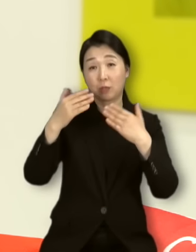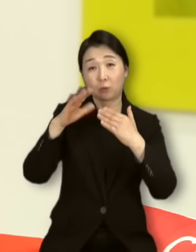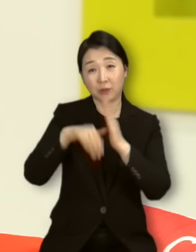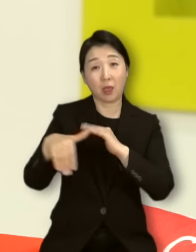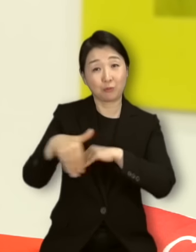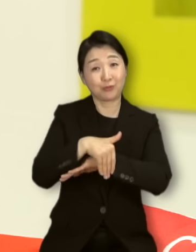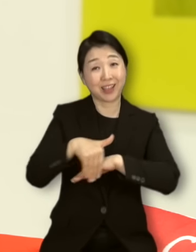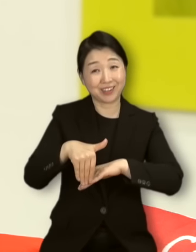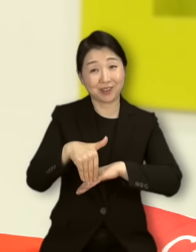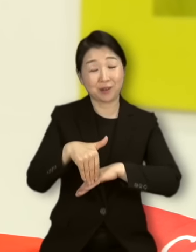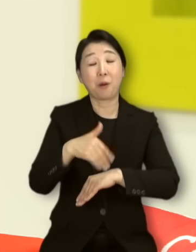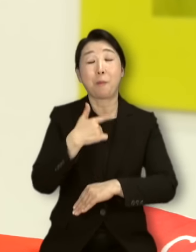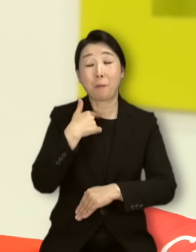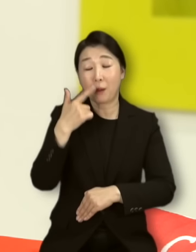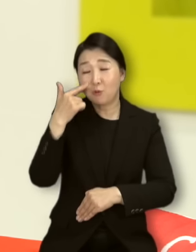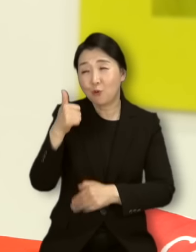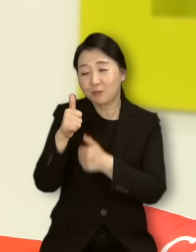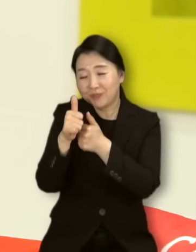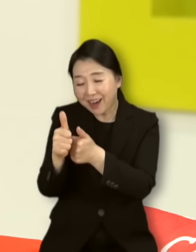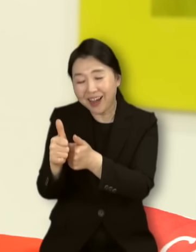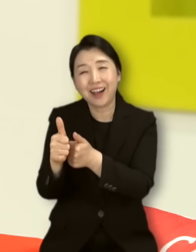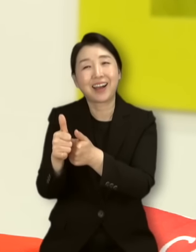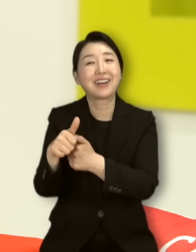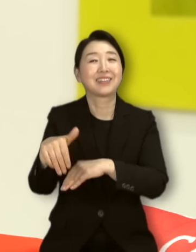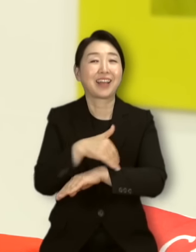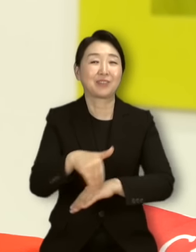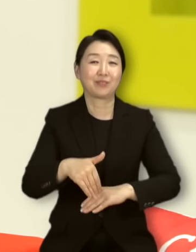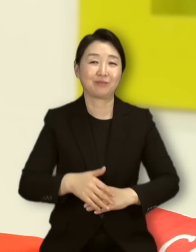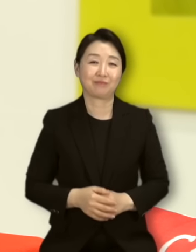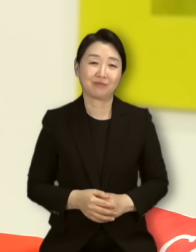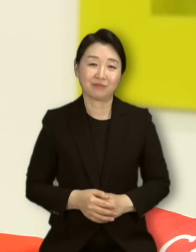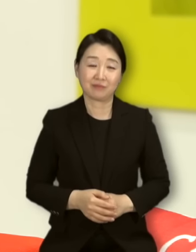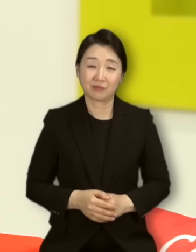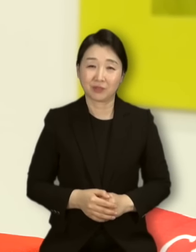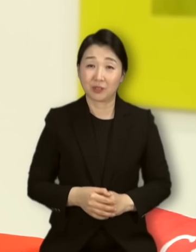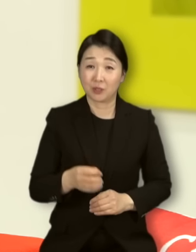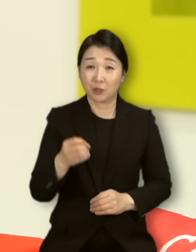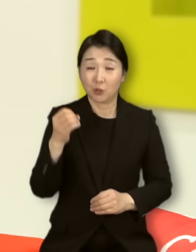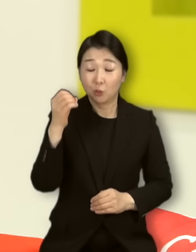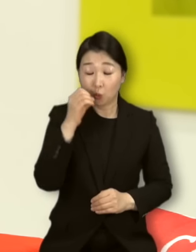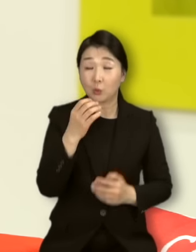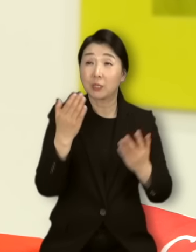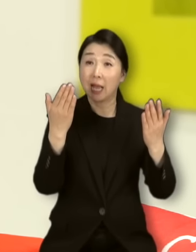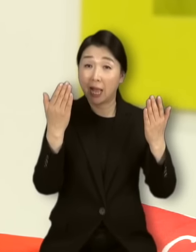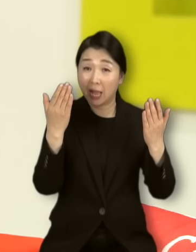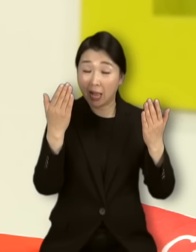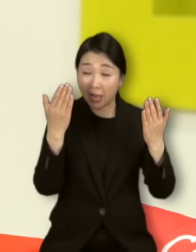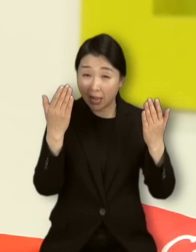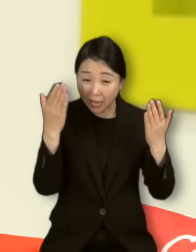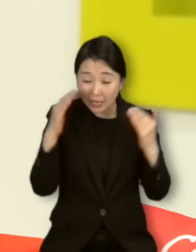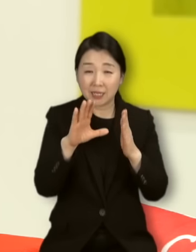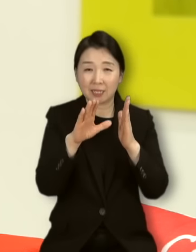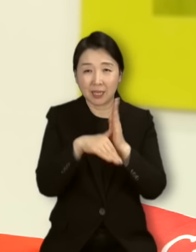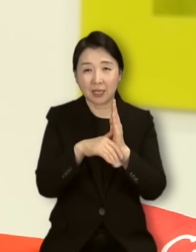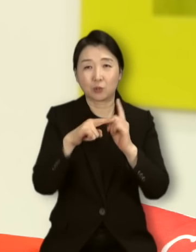다니셔야 교회를 저도 자연스럽게 따라다니면서 고등학교 교회 학교 생활까지